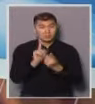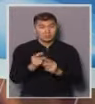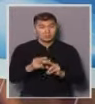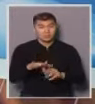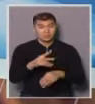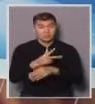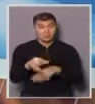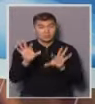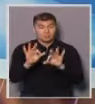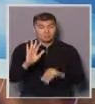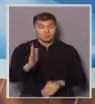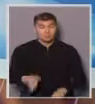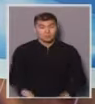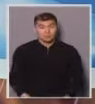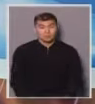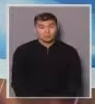қайтқан тілшіміз тарқатып айтсын.